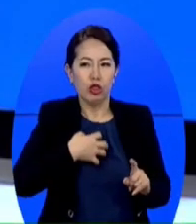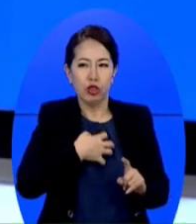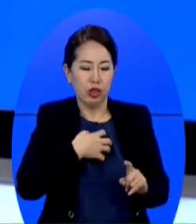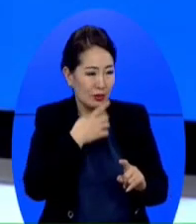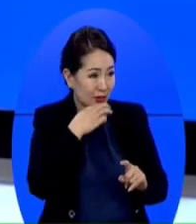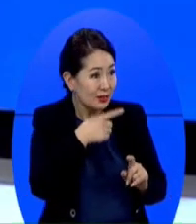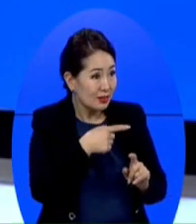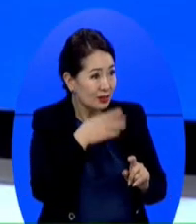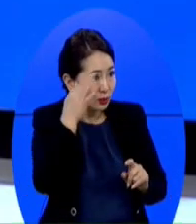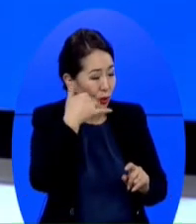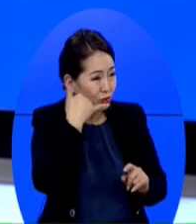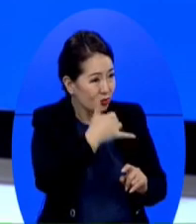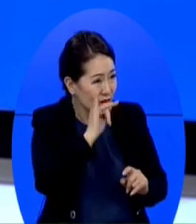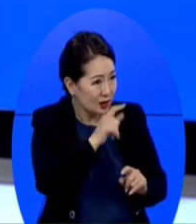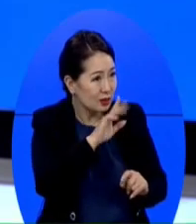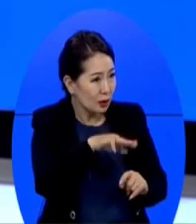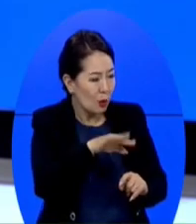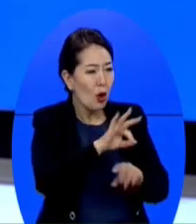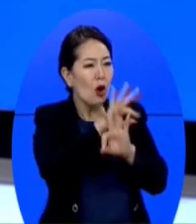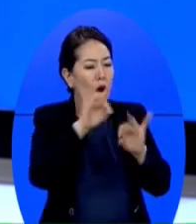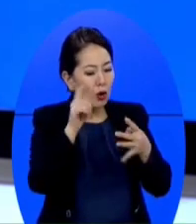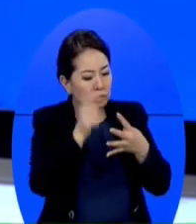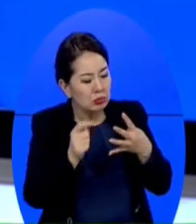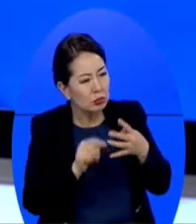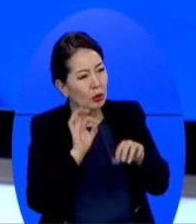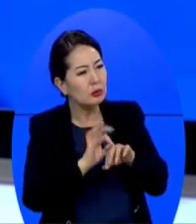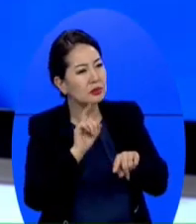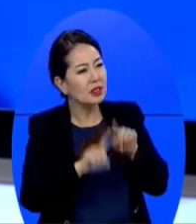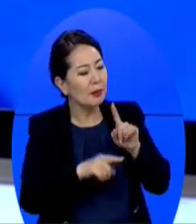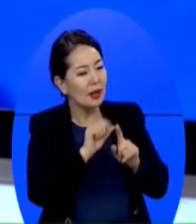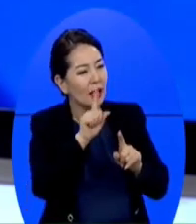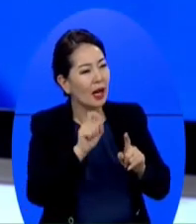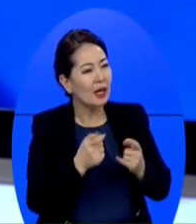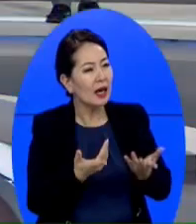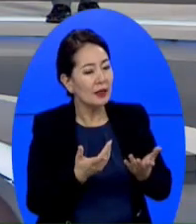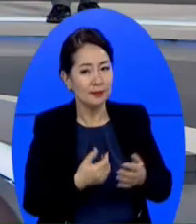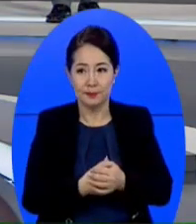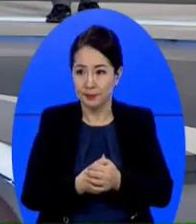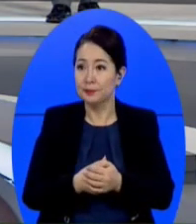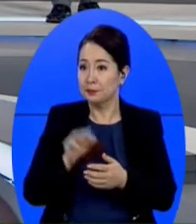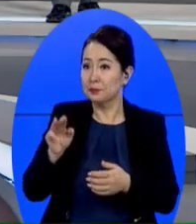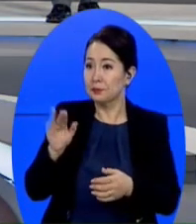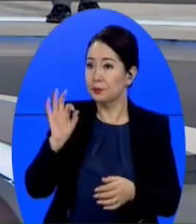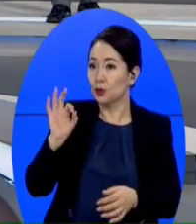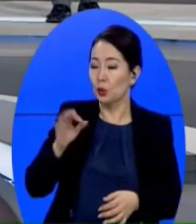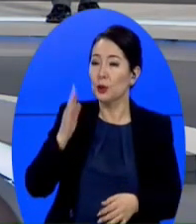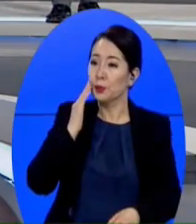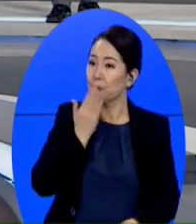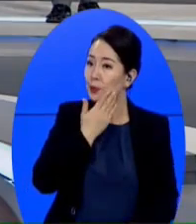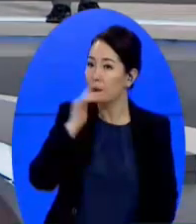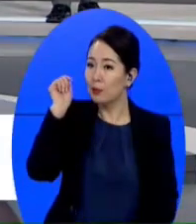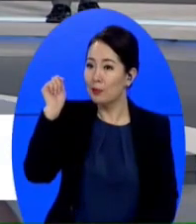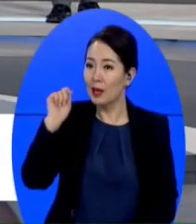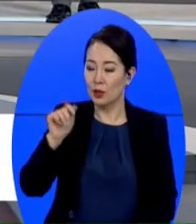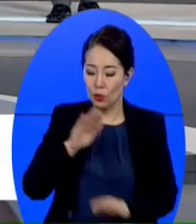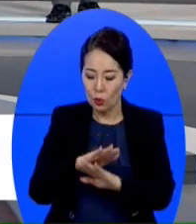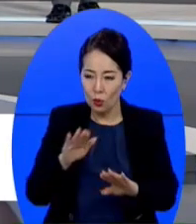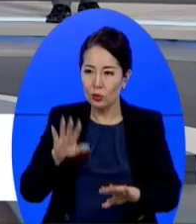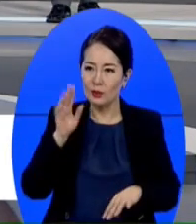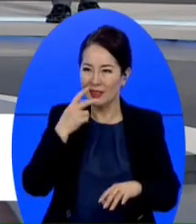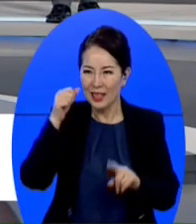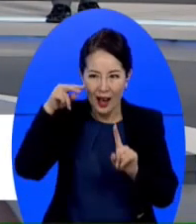ээ. Ер нь өөр бусад одоо эрүүл мэндийн ямар одоо асуудал гардаг юм болоо? Тийм, таны зөвлөлтөө яг энэ цагаан сарын баярын өдрүүдэр хүүхдүүд маань хараа